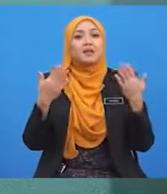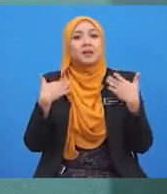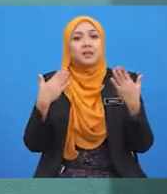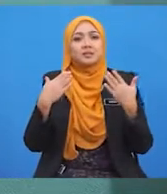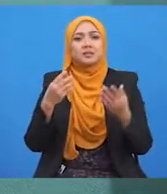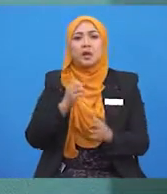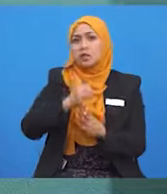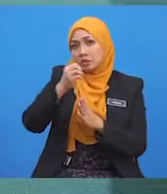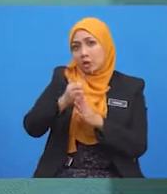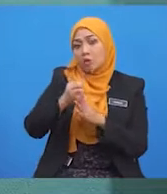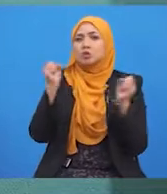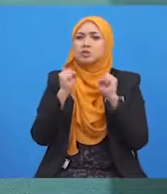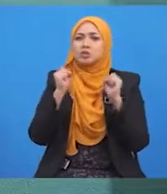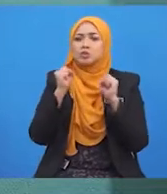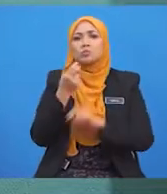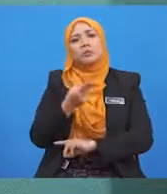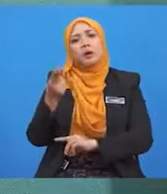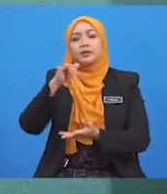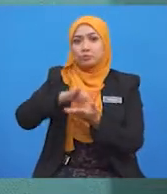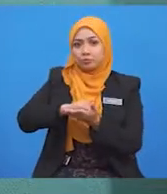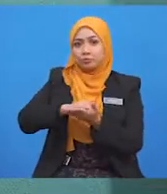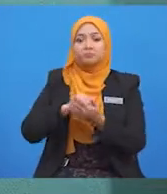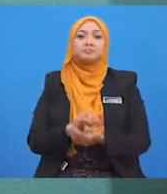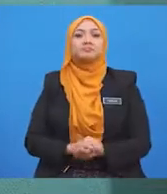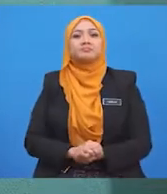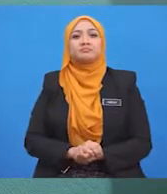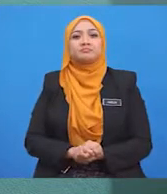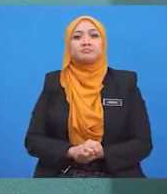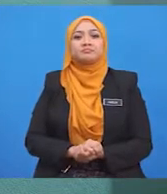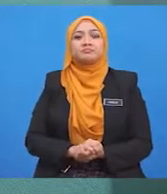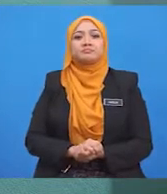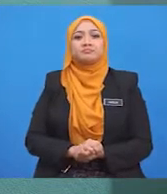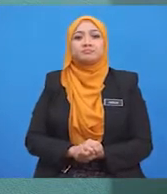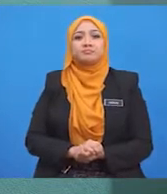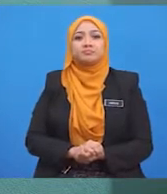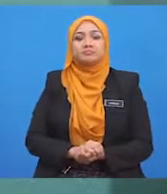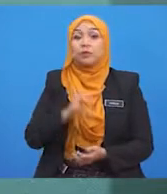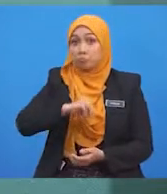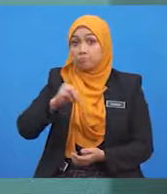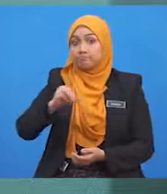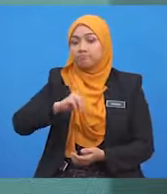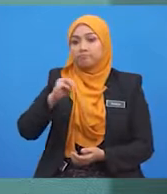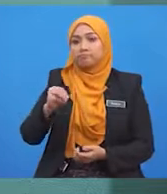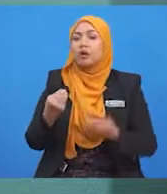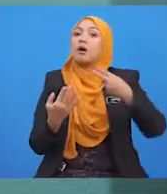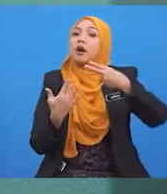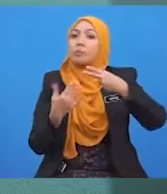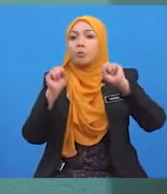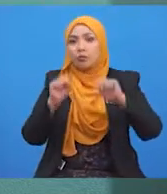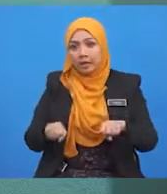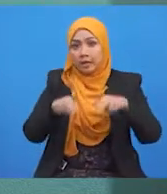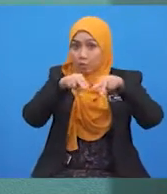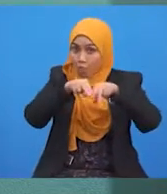atau sejuk sesuatu bahan Hai begini ya murid-murid HB boleh diukur